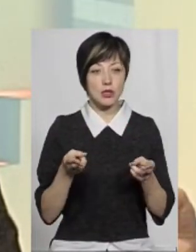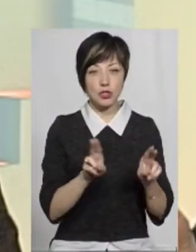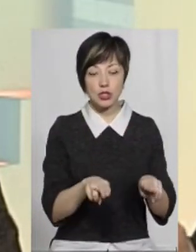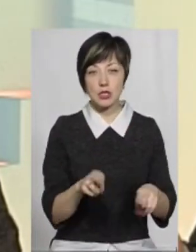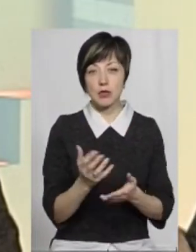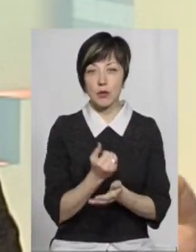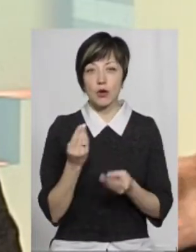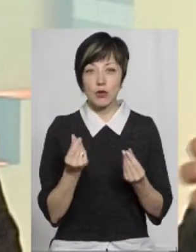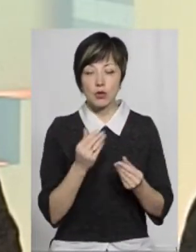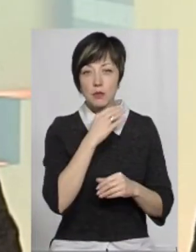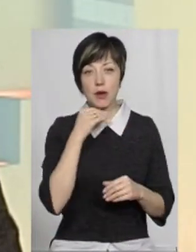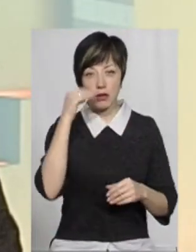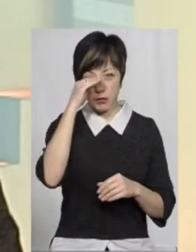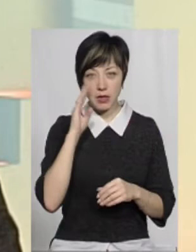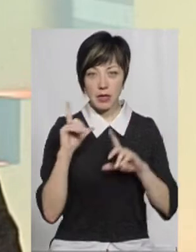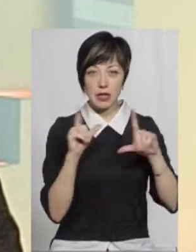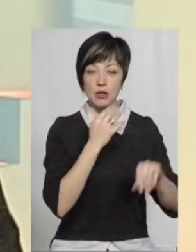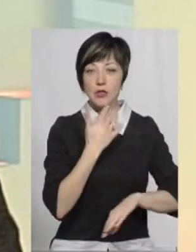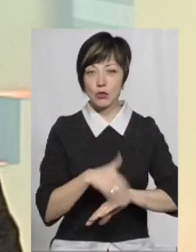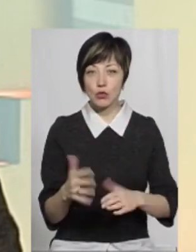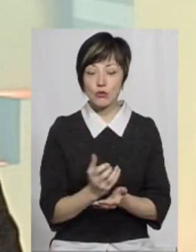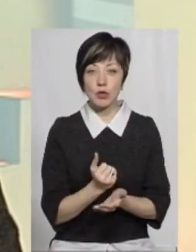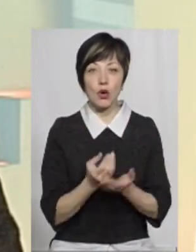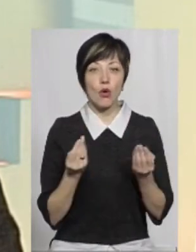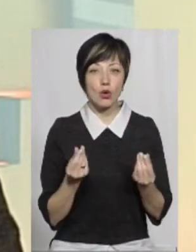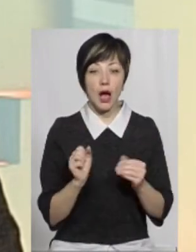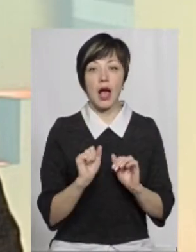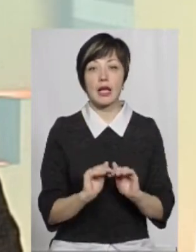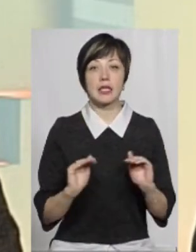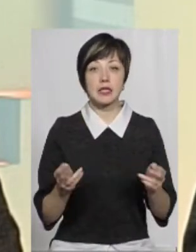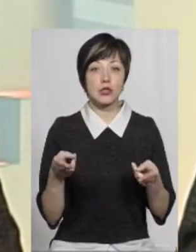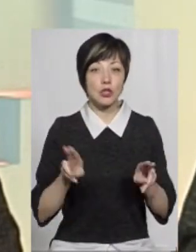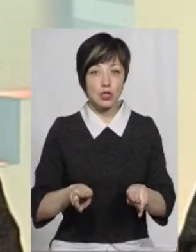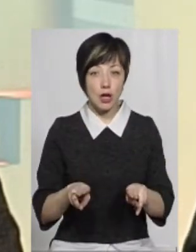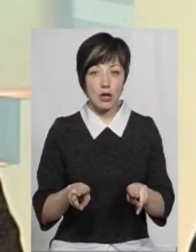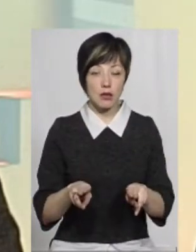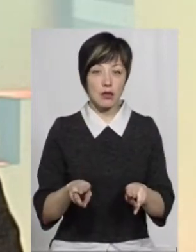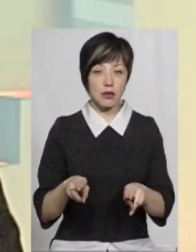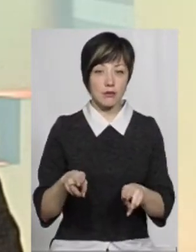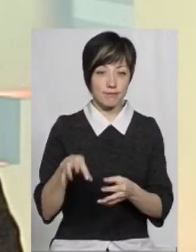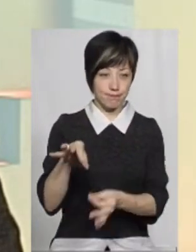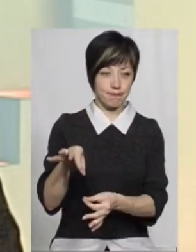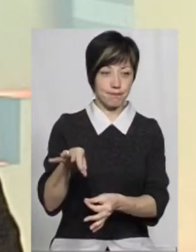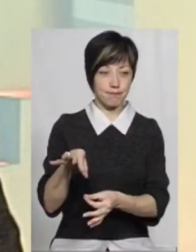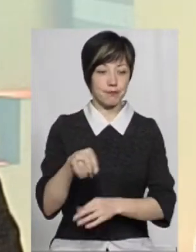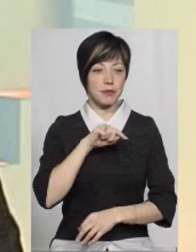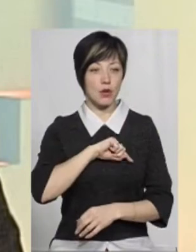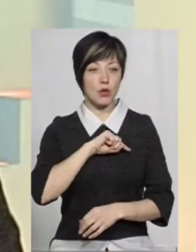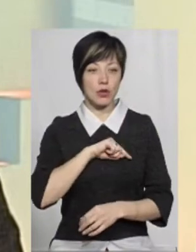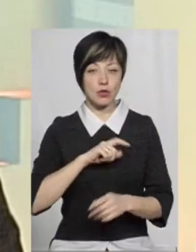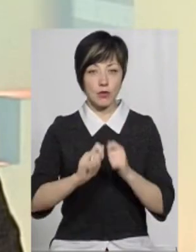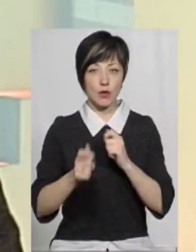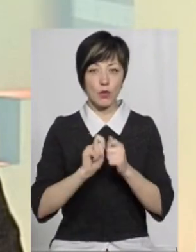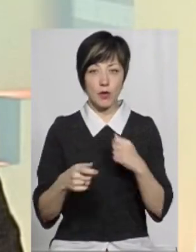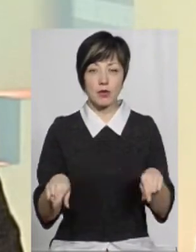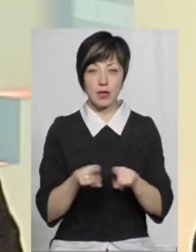заробляти гроші. Багато батьків їдуть за кордон, щоб заробити гроші, а діти залишаються призволяще. І психологічно вони відкупаються